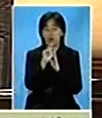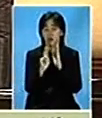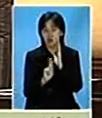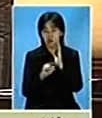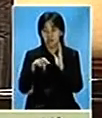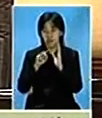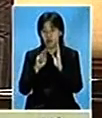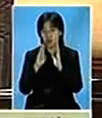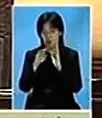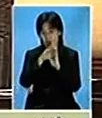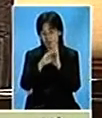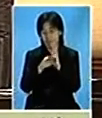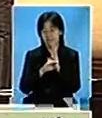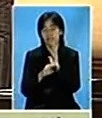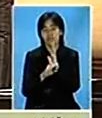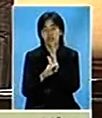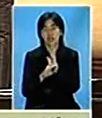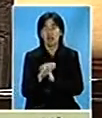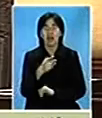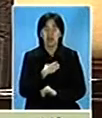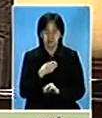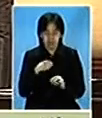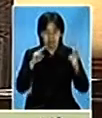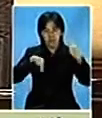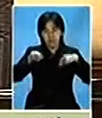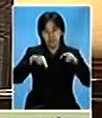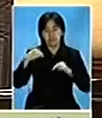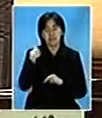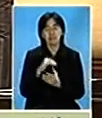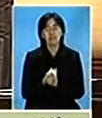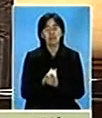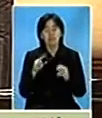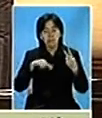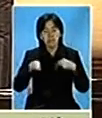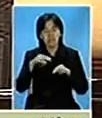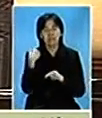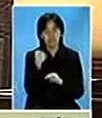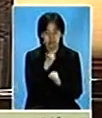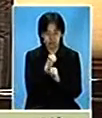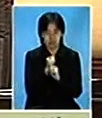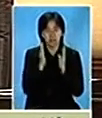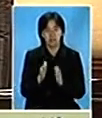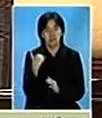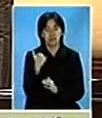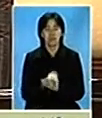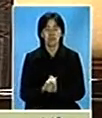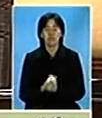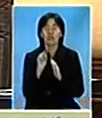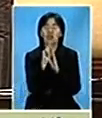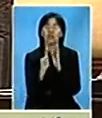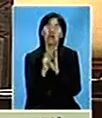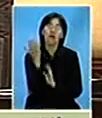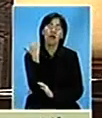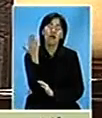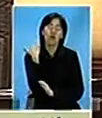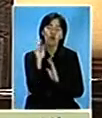เนี่ยกำหนดให้มีการควบคุมการปฏิบัติต่อมนุษย์เท่านั้นนะครับเป็นเจตนารมณ์เดิมมาตั้งแต่กฎหม